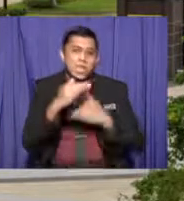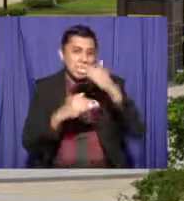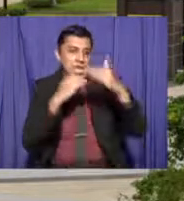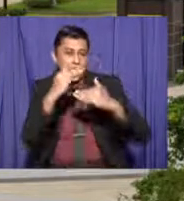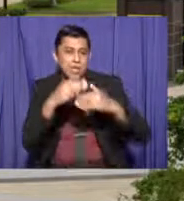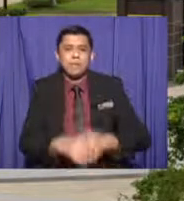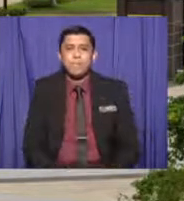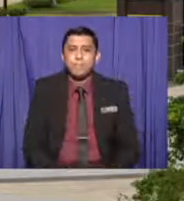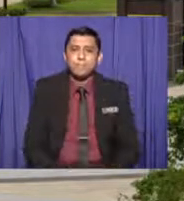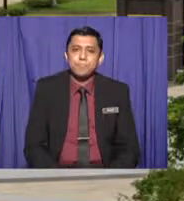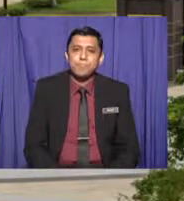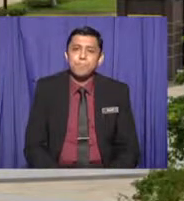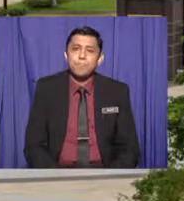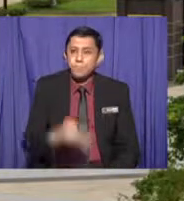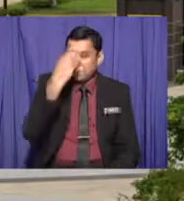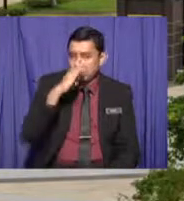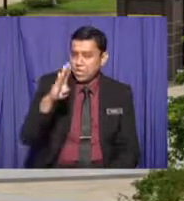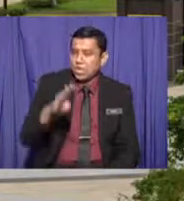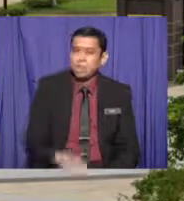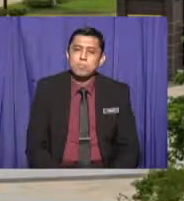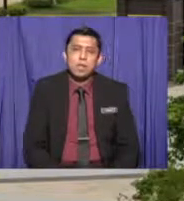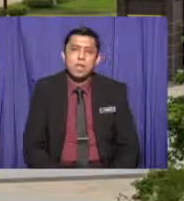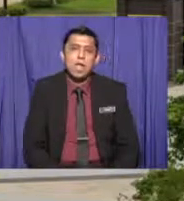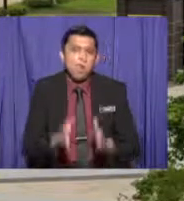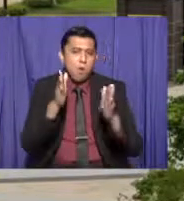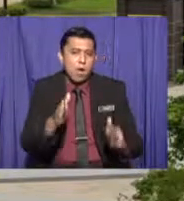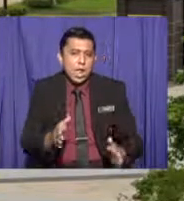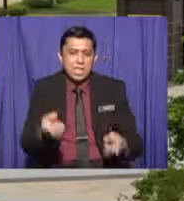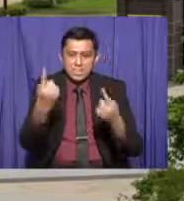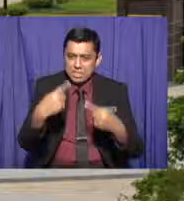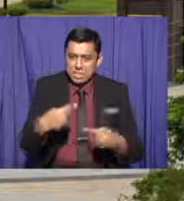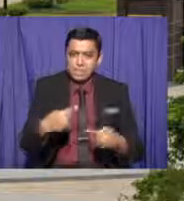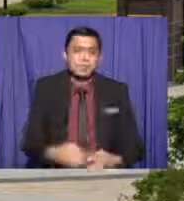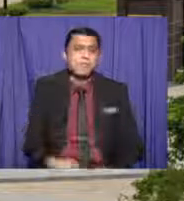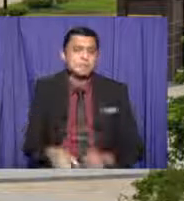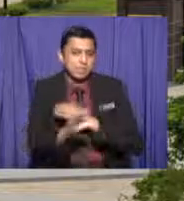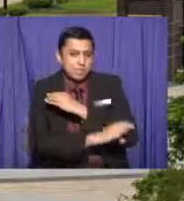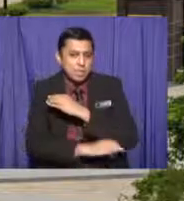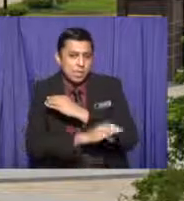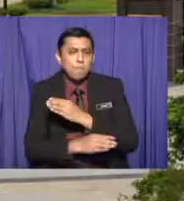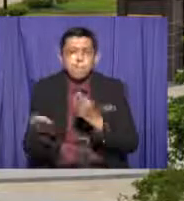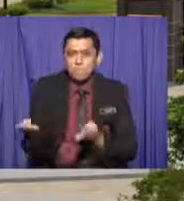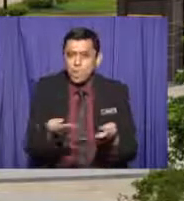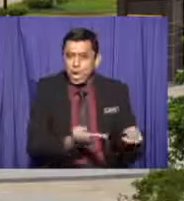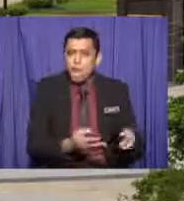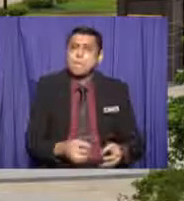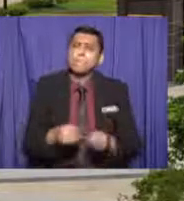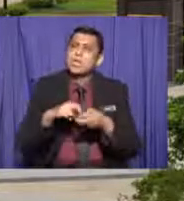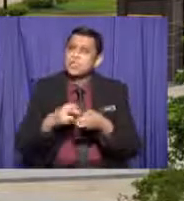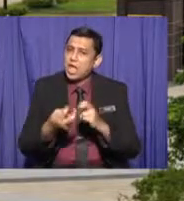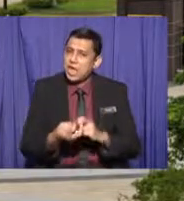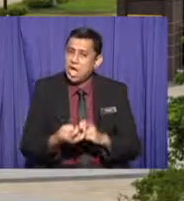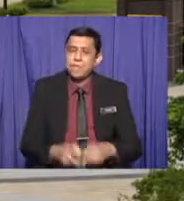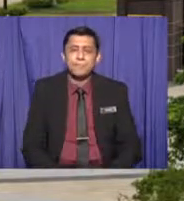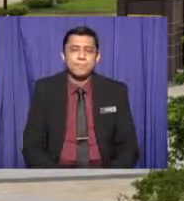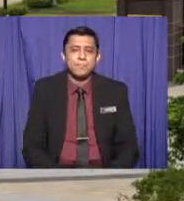Tidak dapat dinafikan bahawa kebanjiran pendatang tanpa izin akan membawa pelbagai masalah